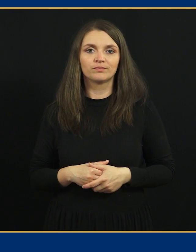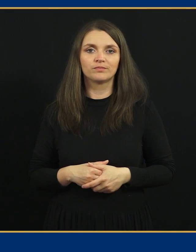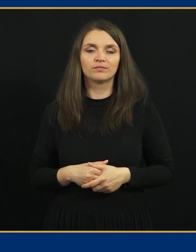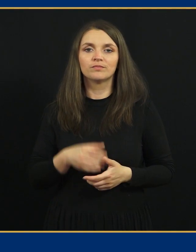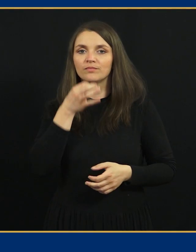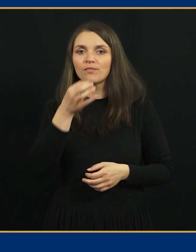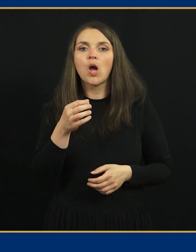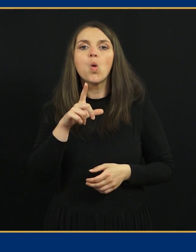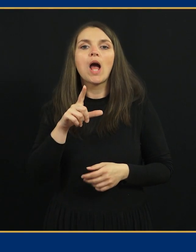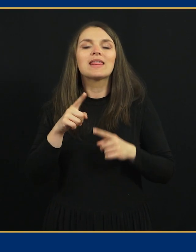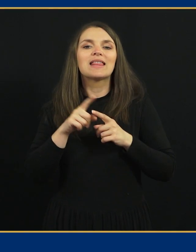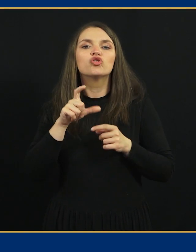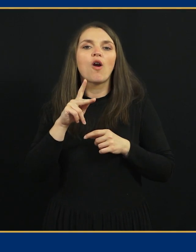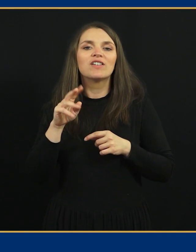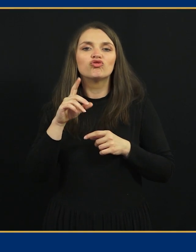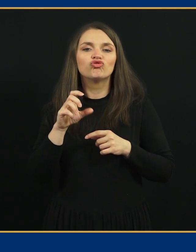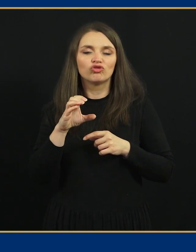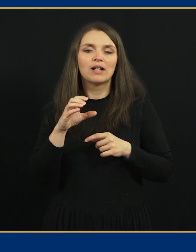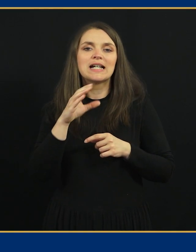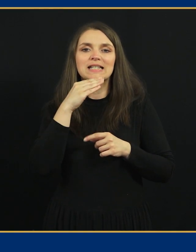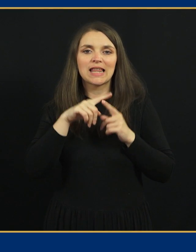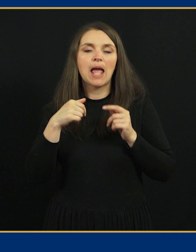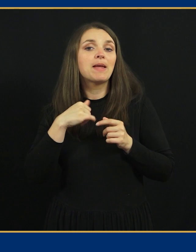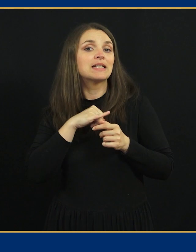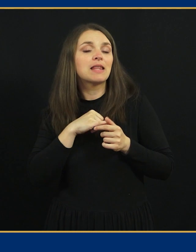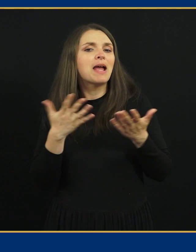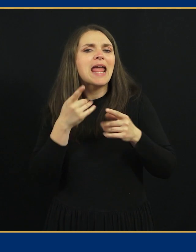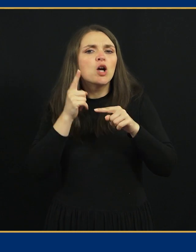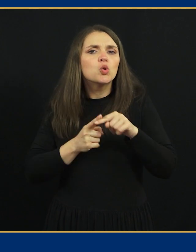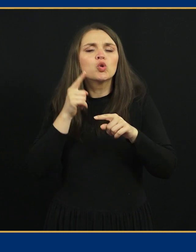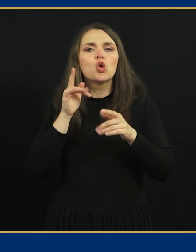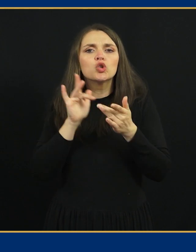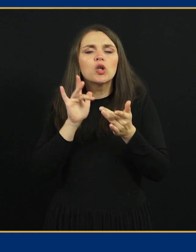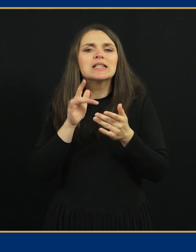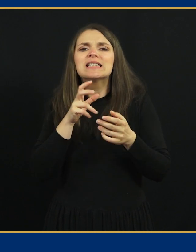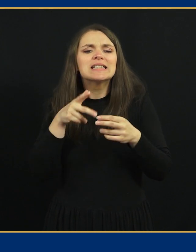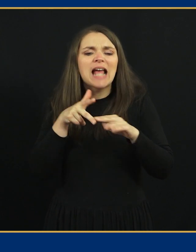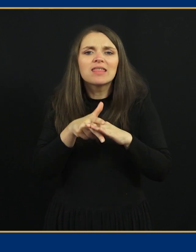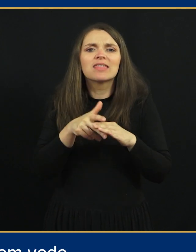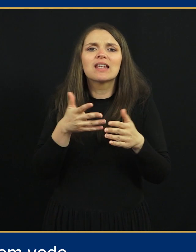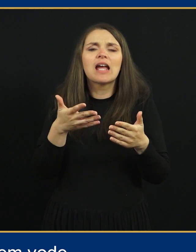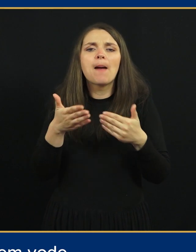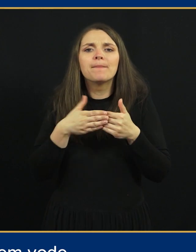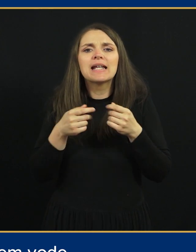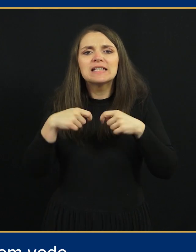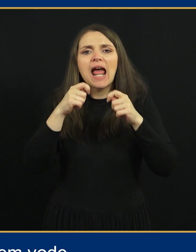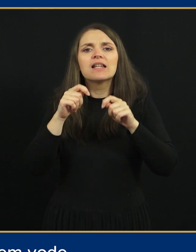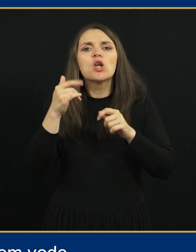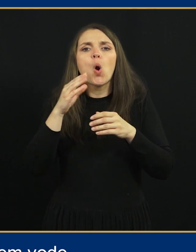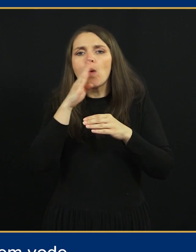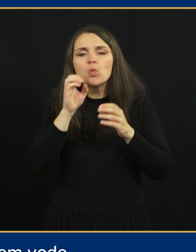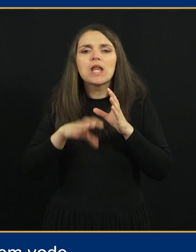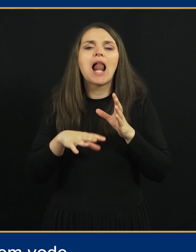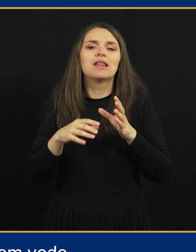Luka Tetičković, STA. Zdaj, mene zanima, kje točno se zatika pri izgradnji komunalne infrastrukture, predvsem